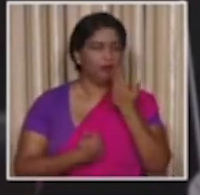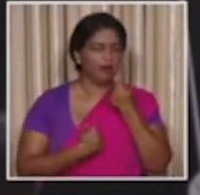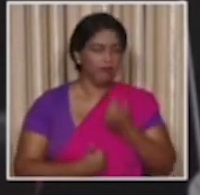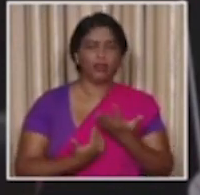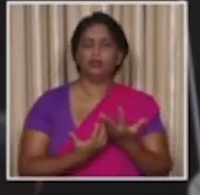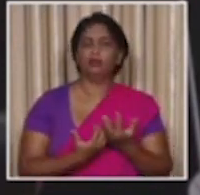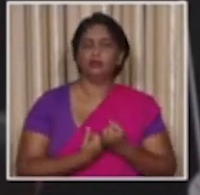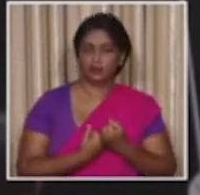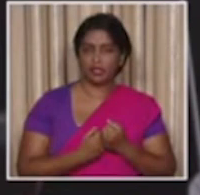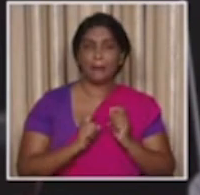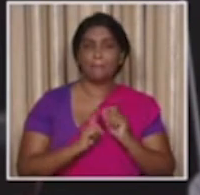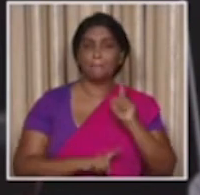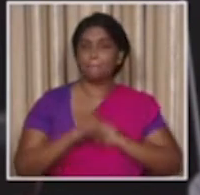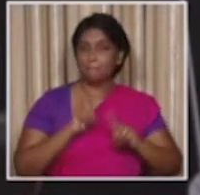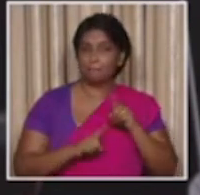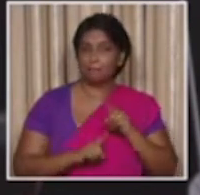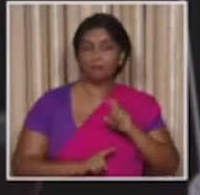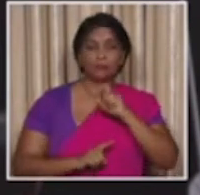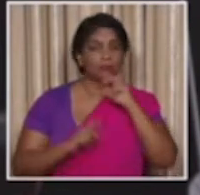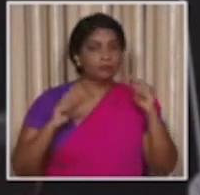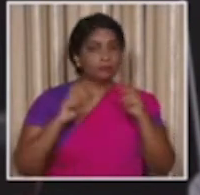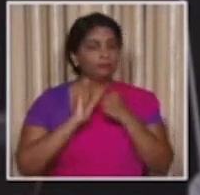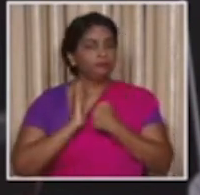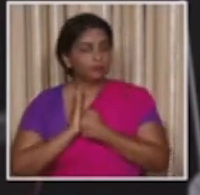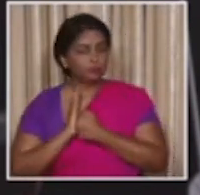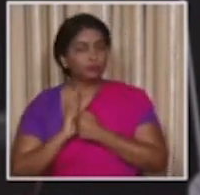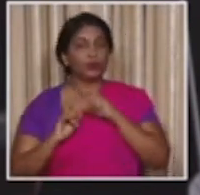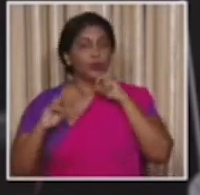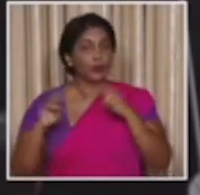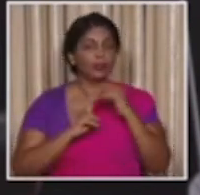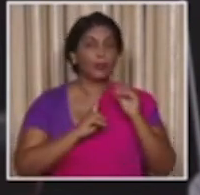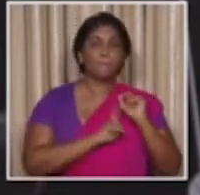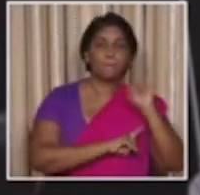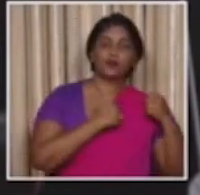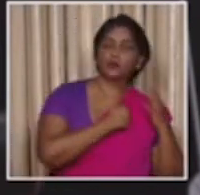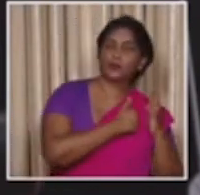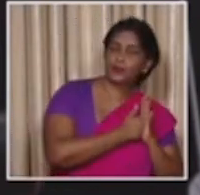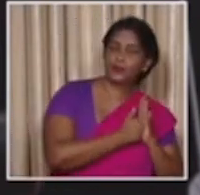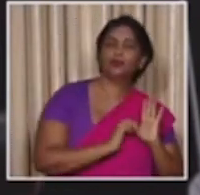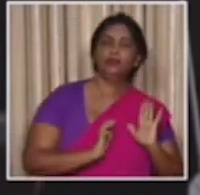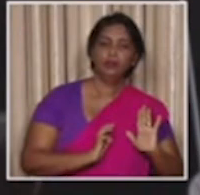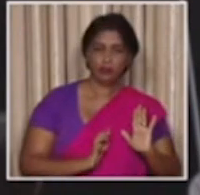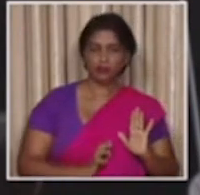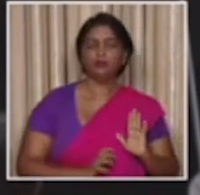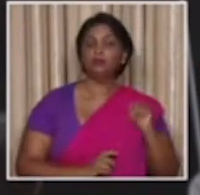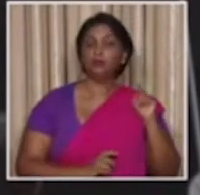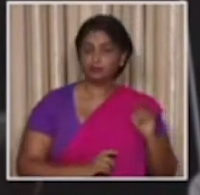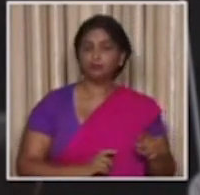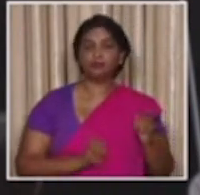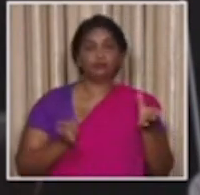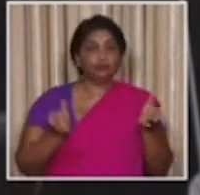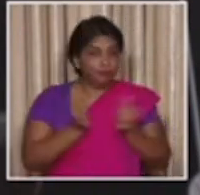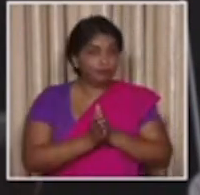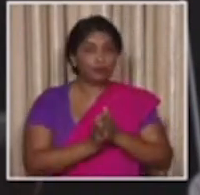අත්‍යවශ්‍යයි. පාර්ලිමේන්තුව අධිකරණයට ගරු කරන්න ඕනේ, අධිකරණය පාර්ලිමේන්තුවට ගරු කරන්න ඕනේ. ඒක තමයි